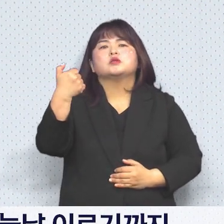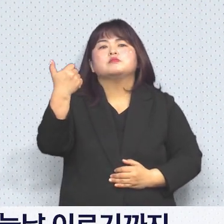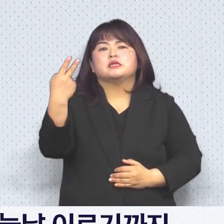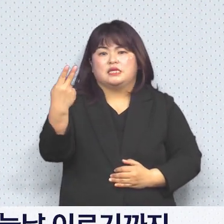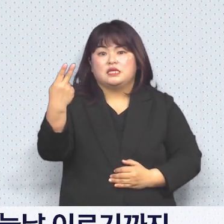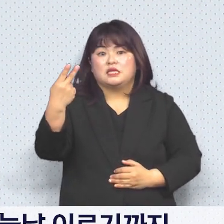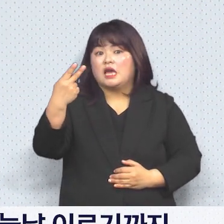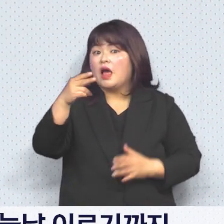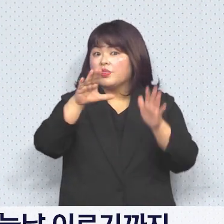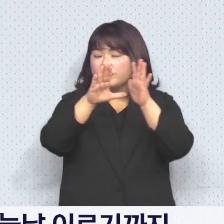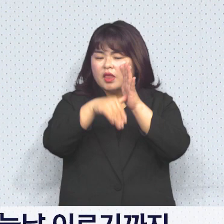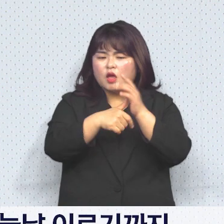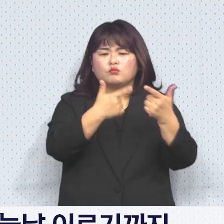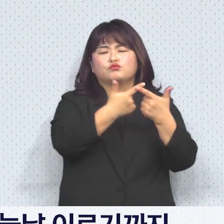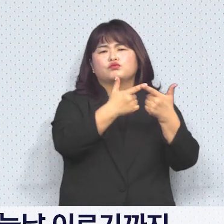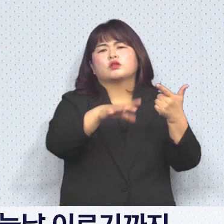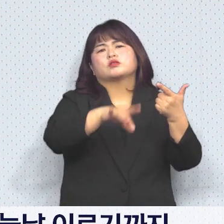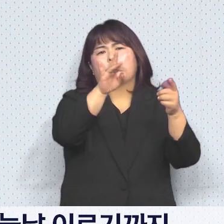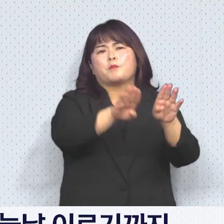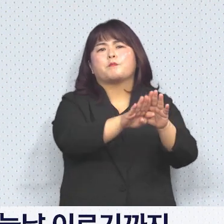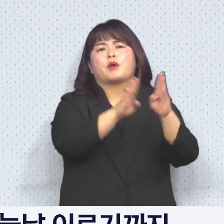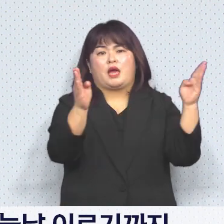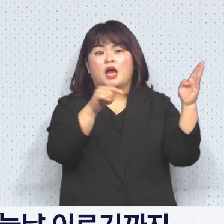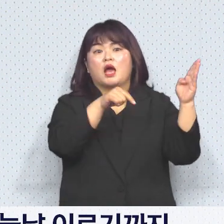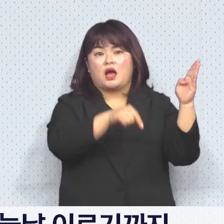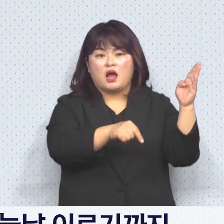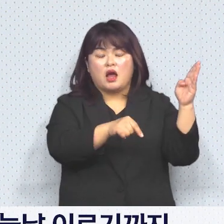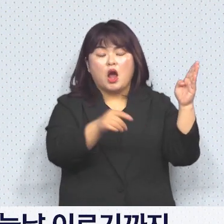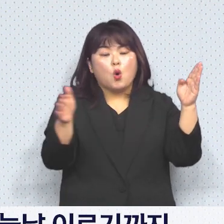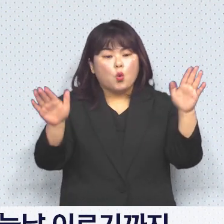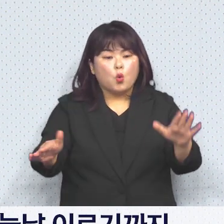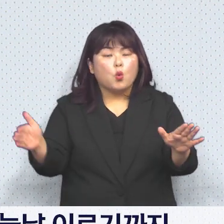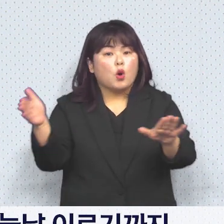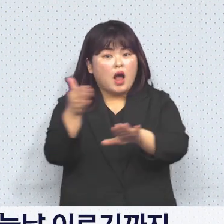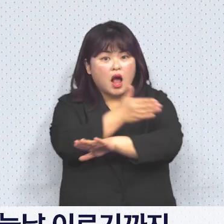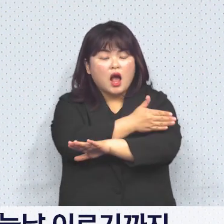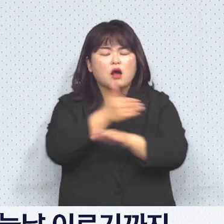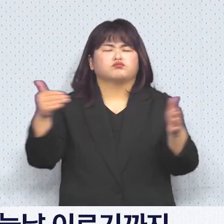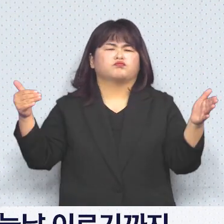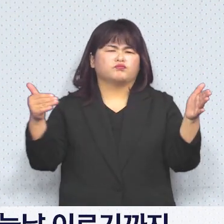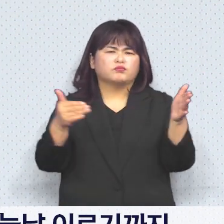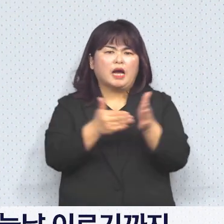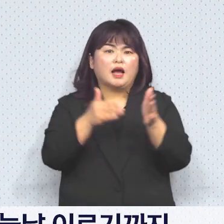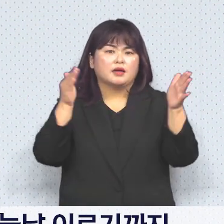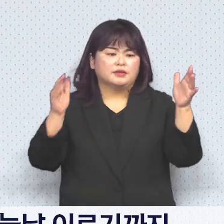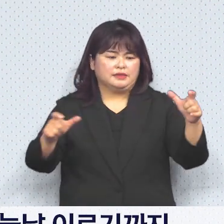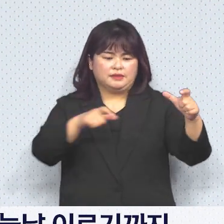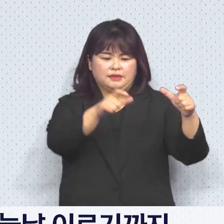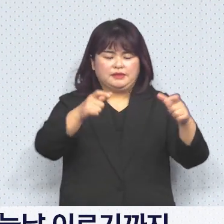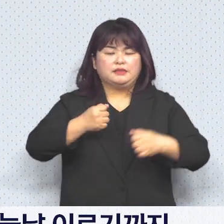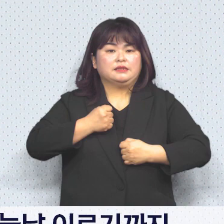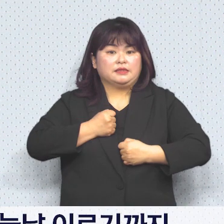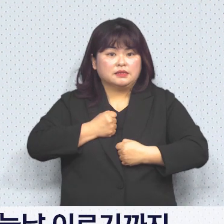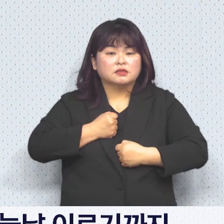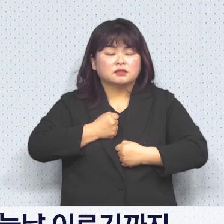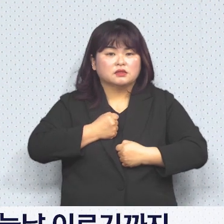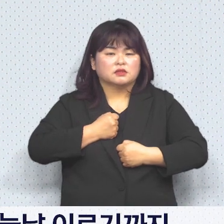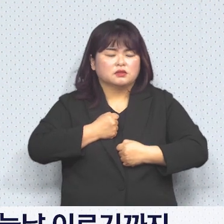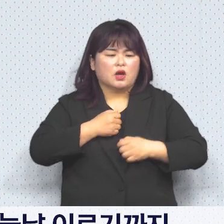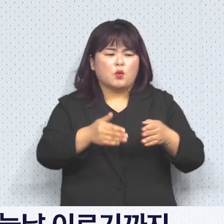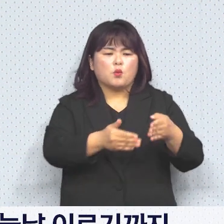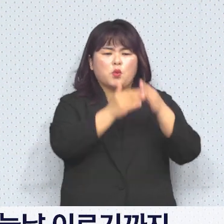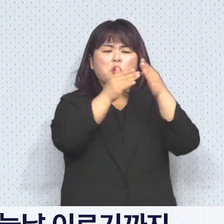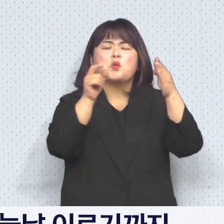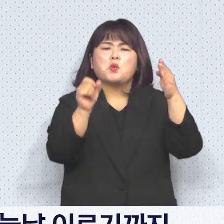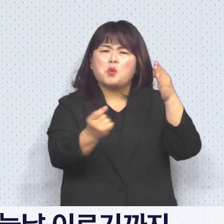1952년 부산에서 창설돼서 오늘날에 이르기까지 향토 예비군 창설의